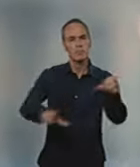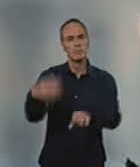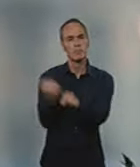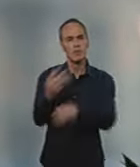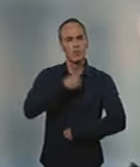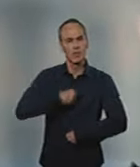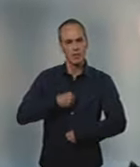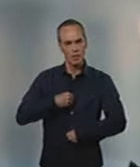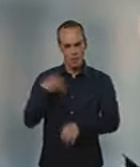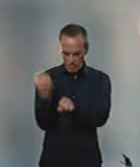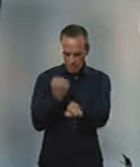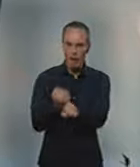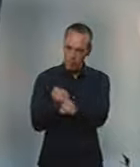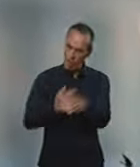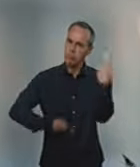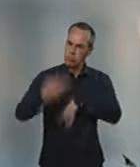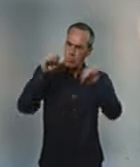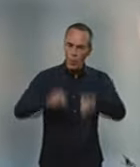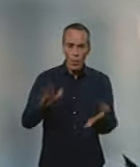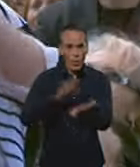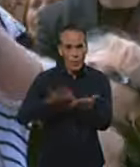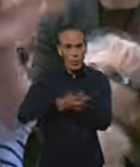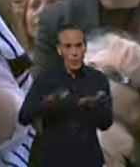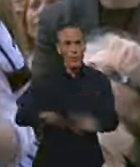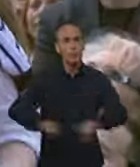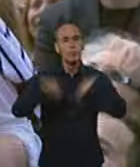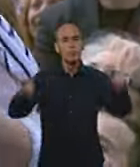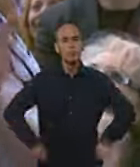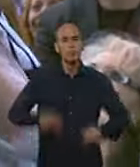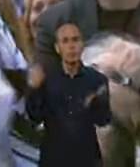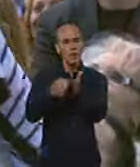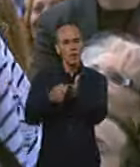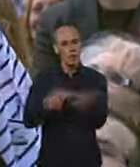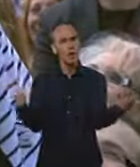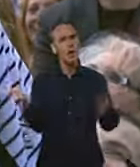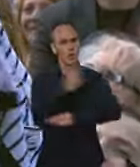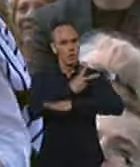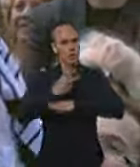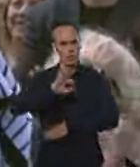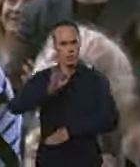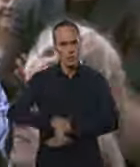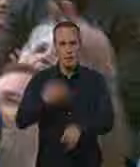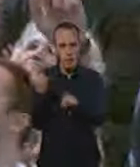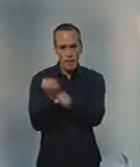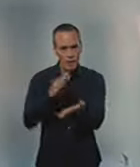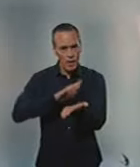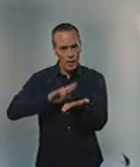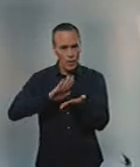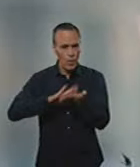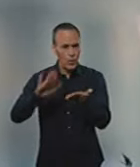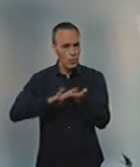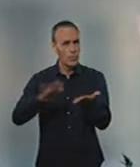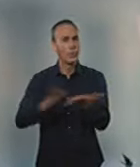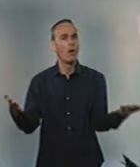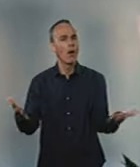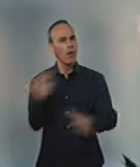s'en sort pas par le travail c'est le pouvoir d'achat qui sera mis en danger et que sans travail il n'y a aucune